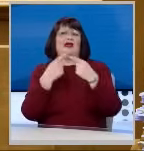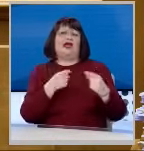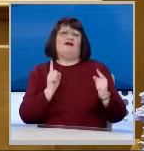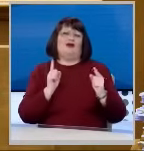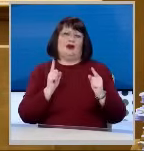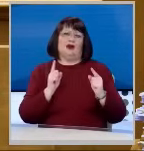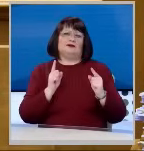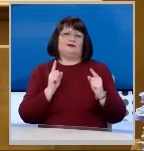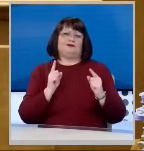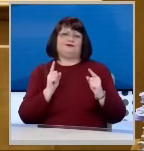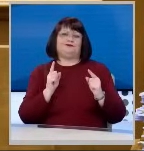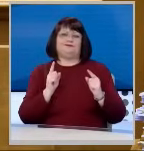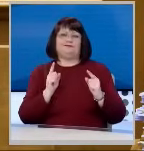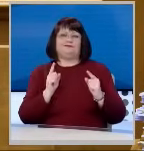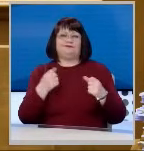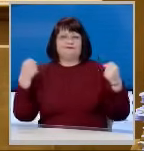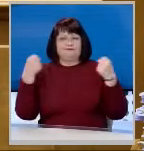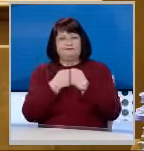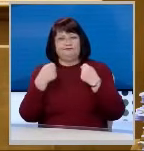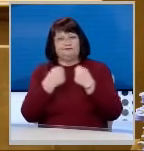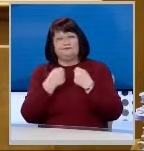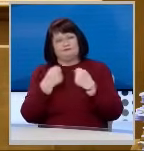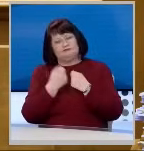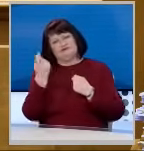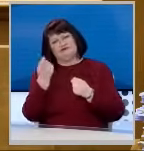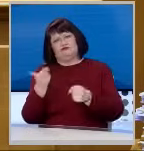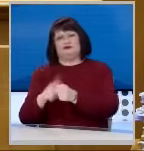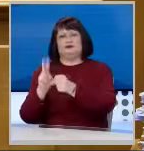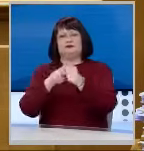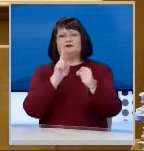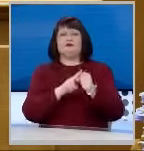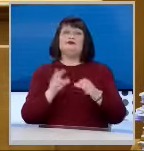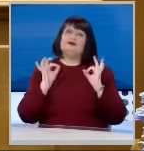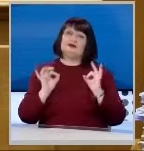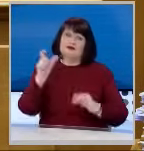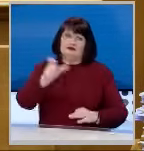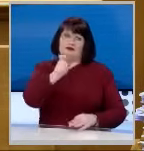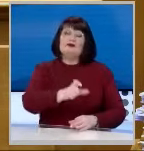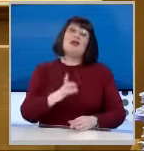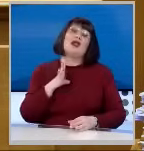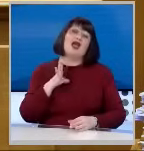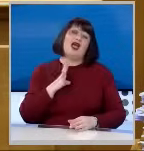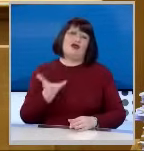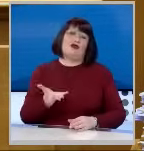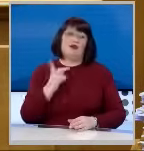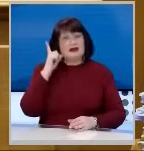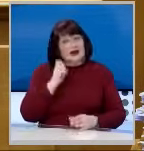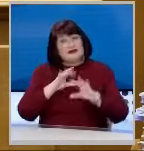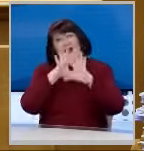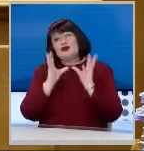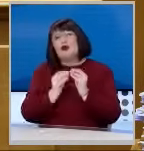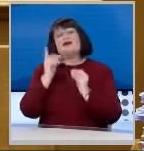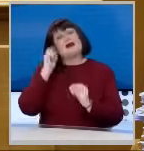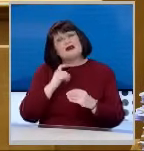σε δυστυχήματα με λιγότερους νεκρούς αλλά ήταν και αυτοί άνθρωποι τα γνωρίζατε τα